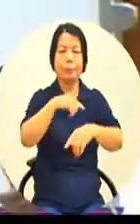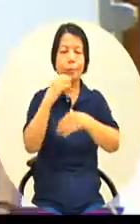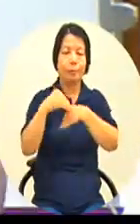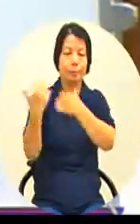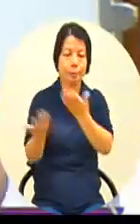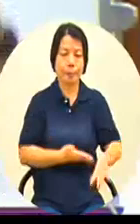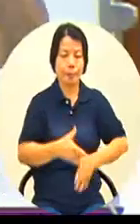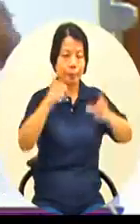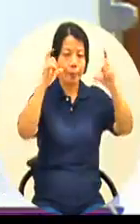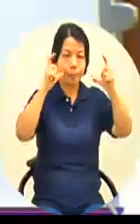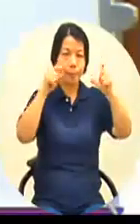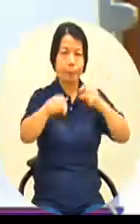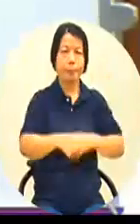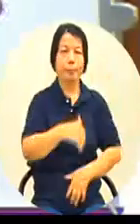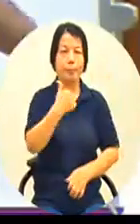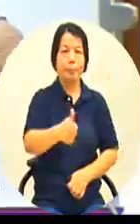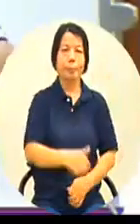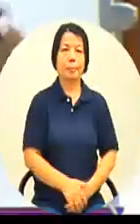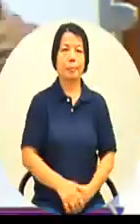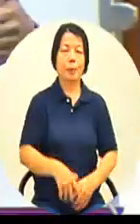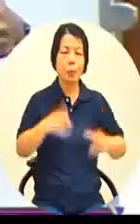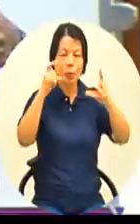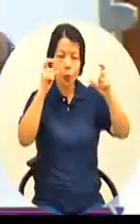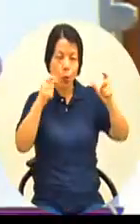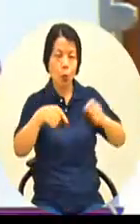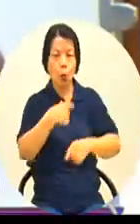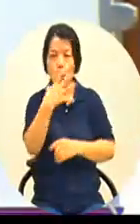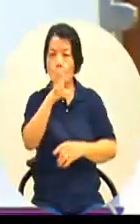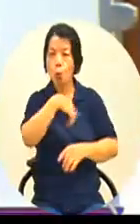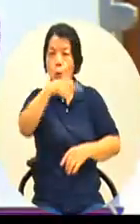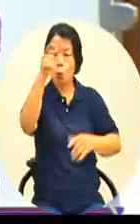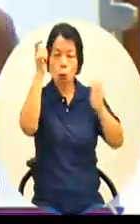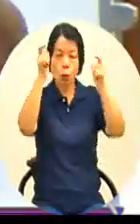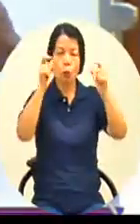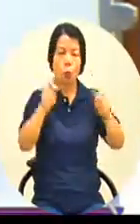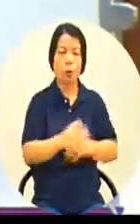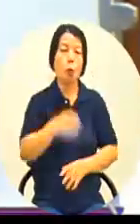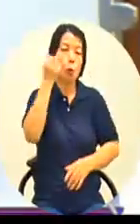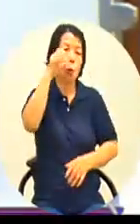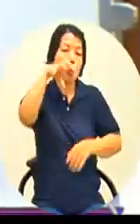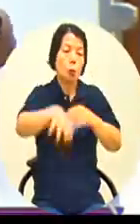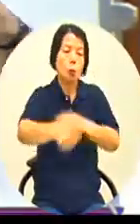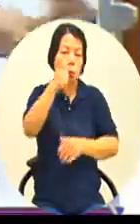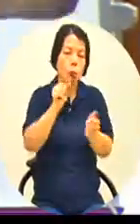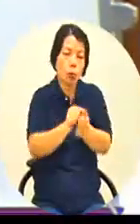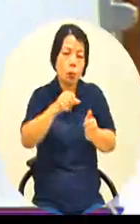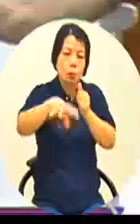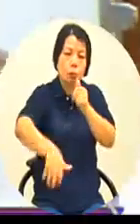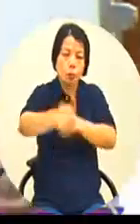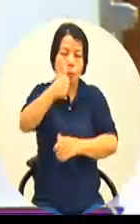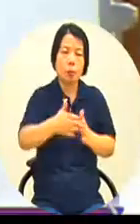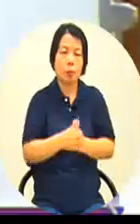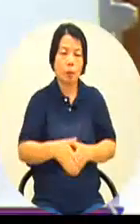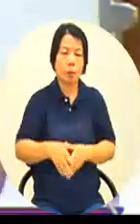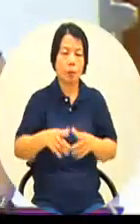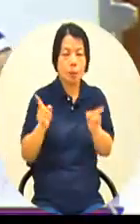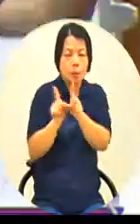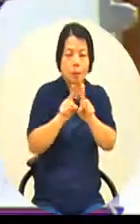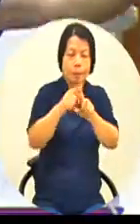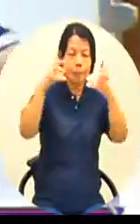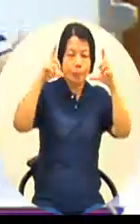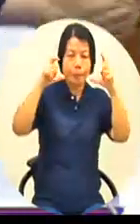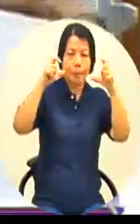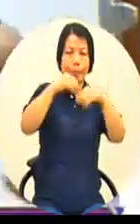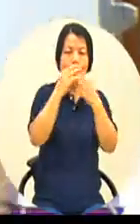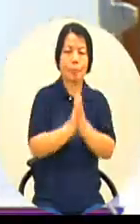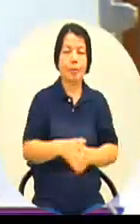好啊，有翕相等于就点啊！我去高雄，你看，广告局长、副局长，吼、哦、吼、哦，啊，就为门口为阮